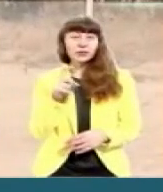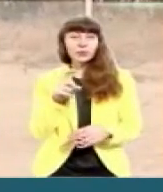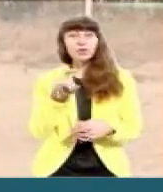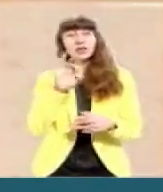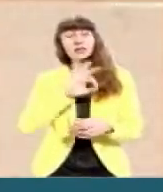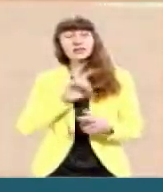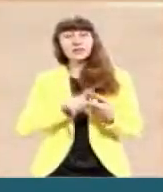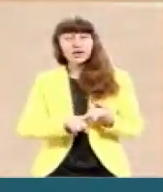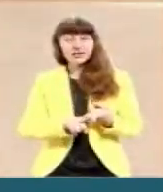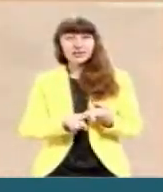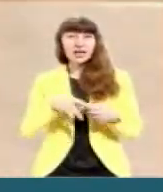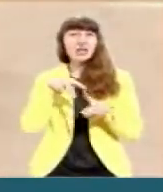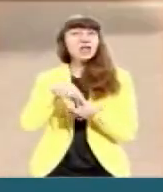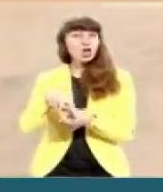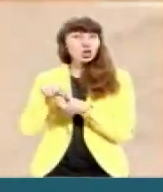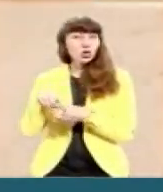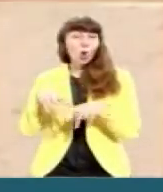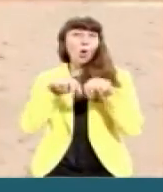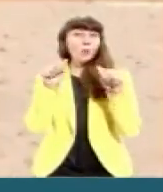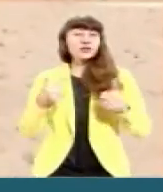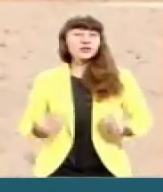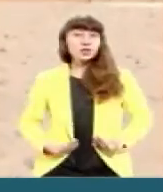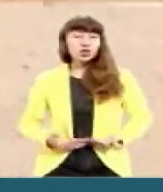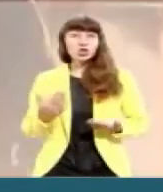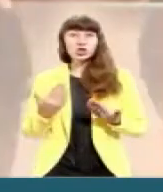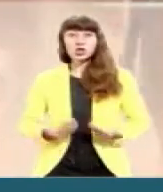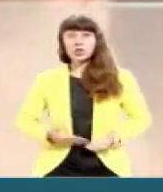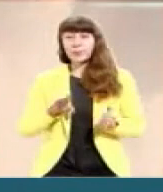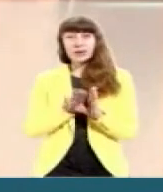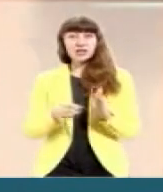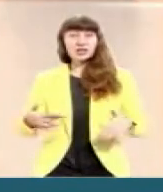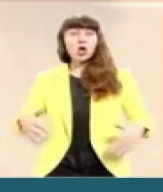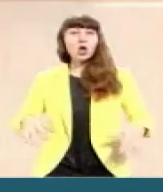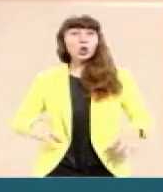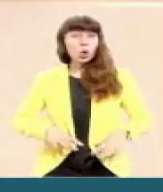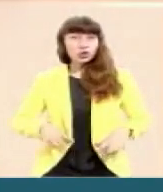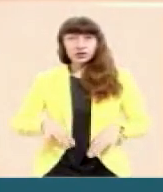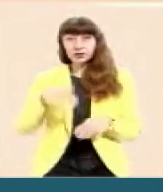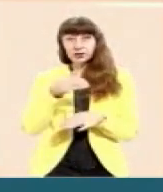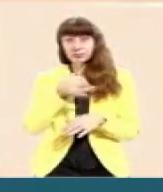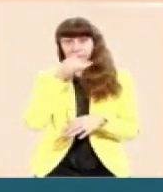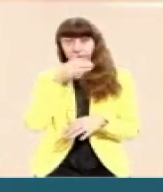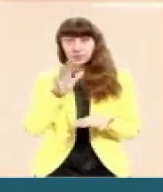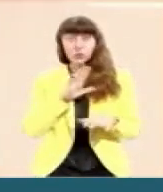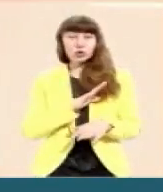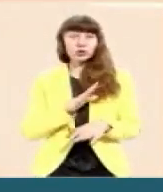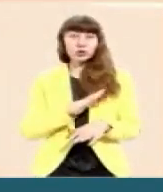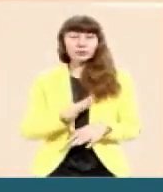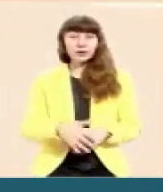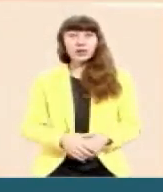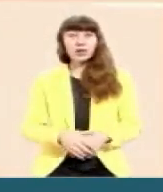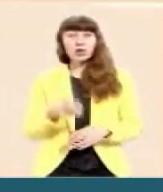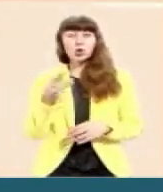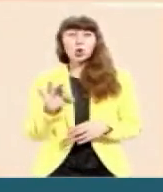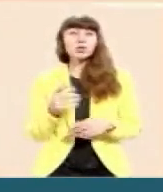на кочевом образе жизни. Жить в степи без лошади было просто немыслимо. Она заменяла транспорт, благодаря ей совершались перевозки.